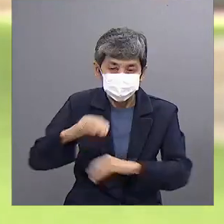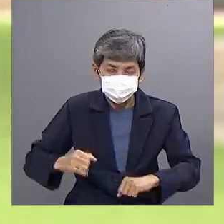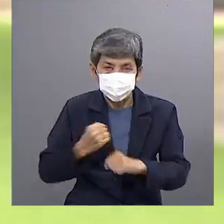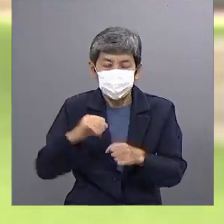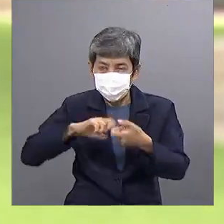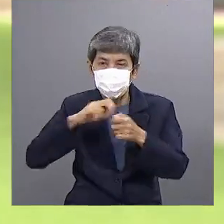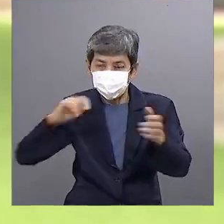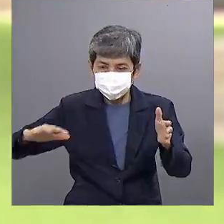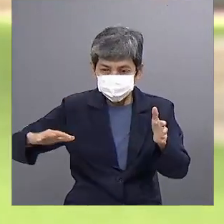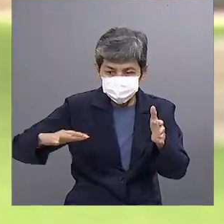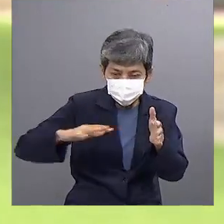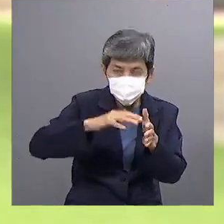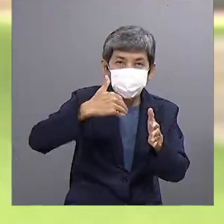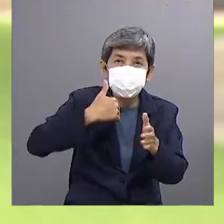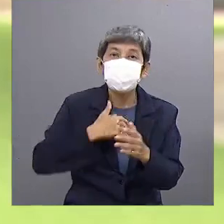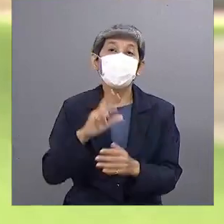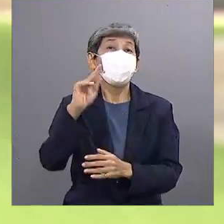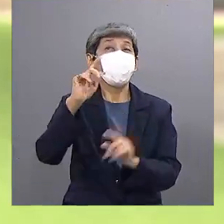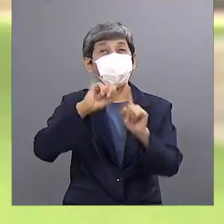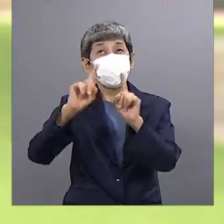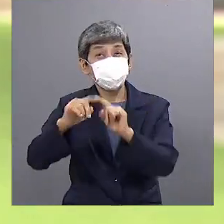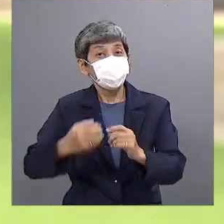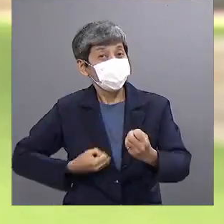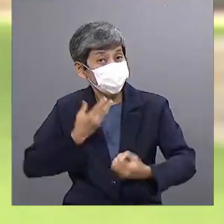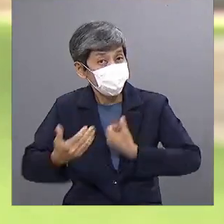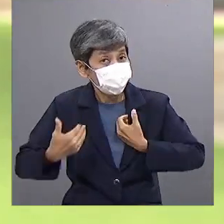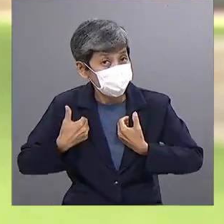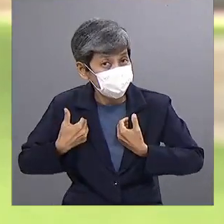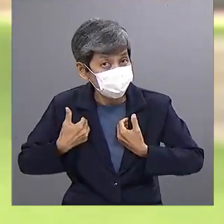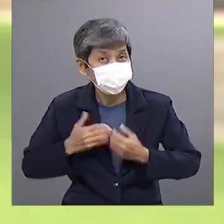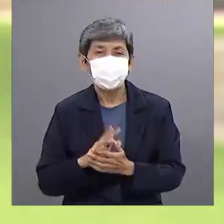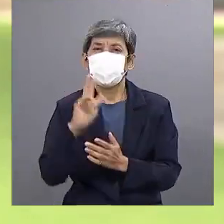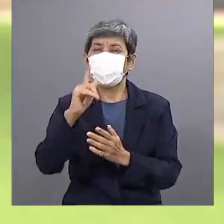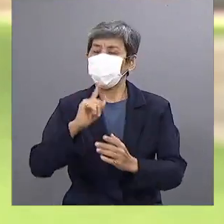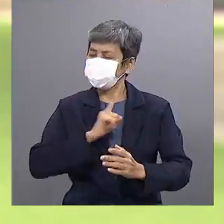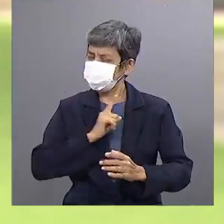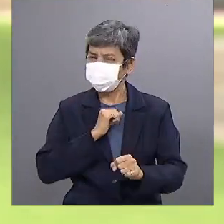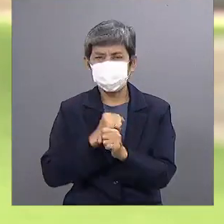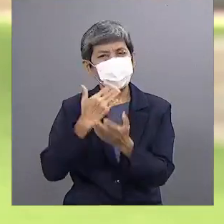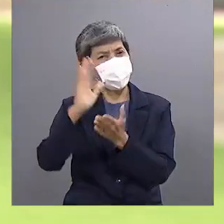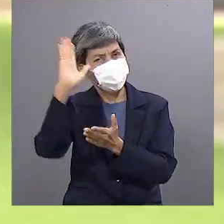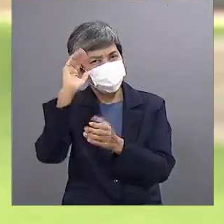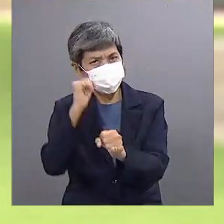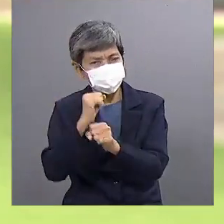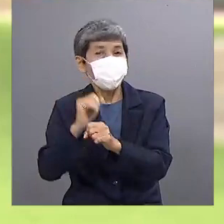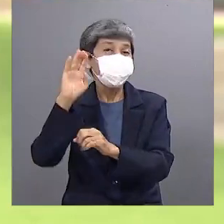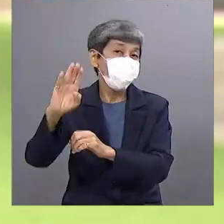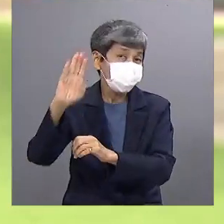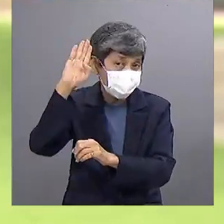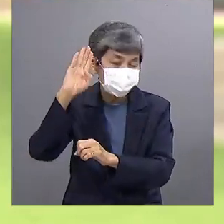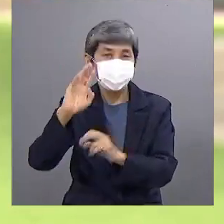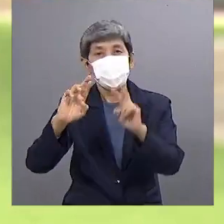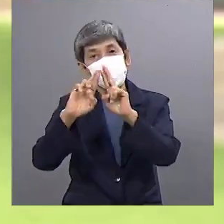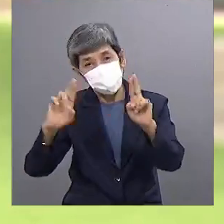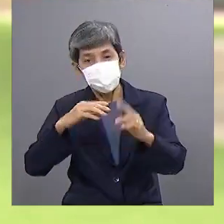ว่าสื่อมวลชนทั่วไปกล้าพูดเรื่องนี้ไหมนะครับสื่อที่ต้องอาศัยโฆษณาของบริษัทห้างร้านหรือว่าทุ